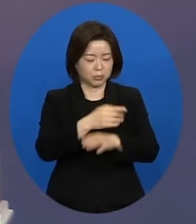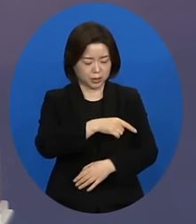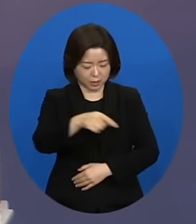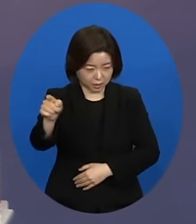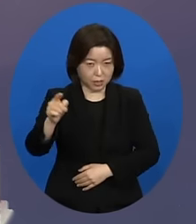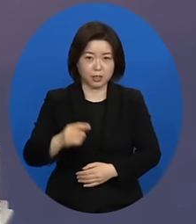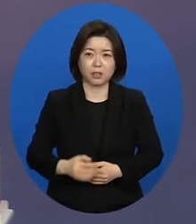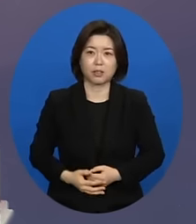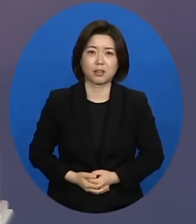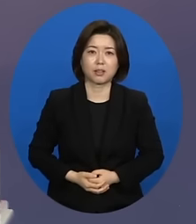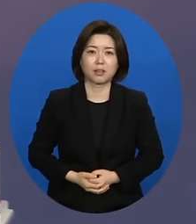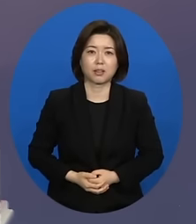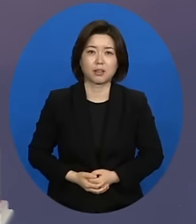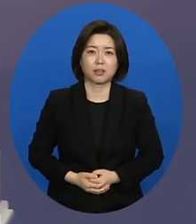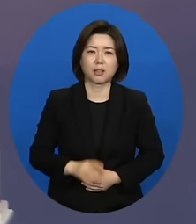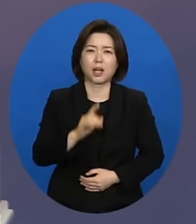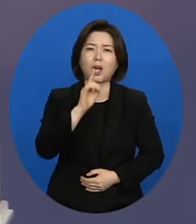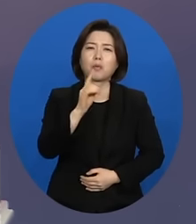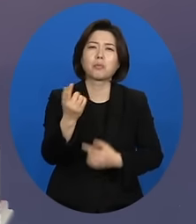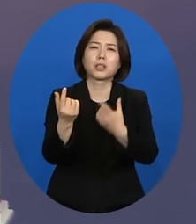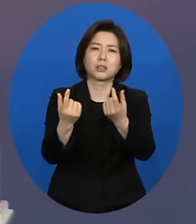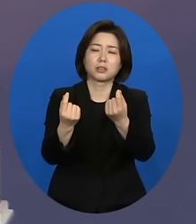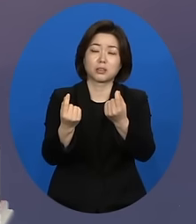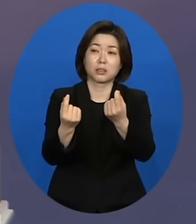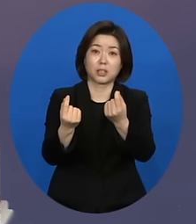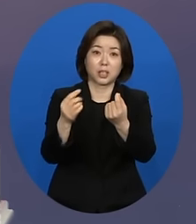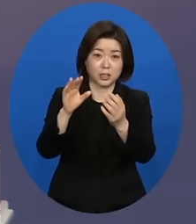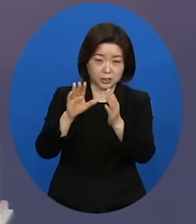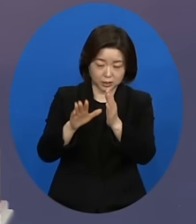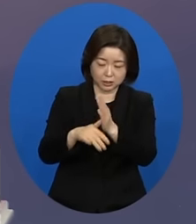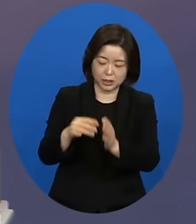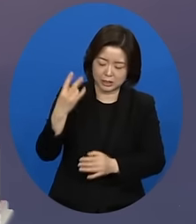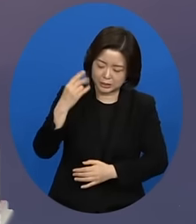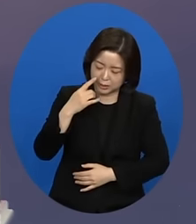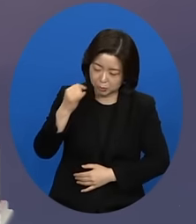예, 어머니. 그게